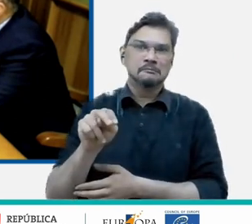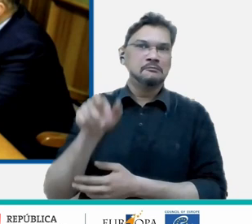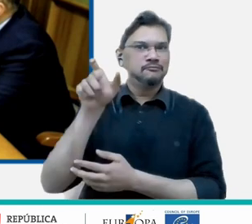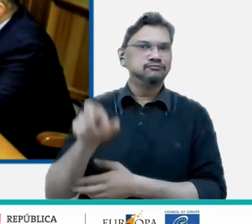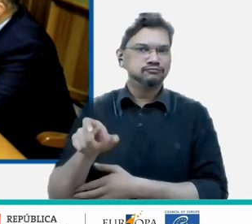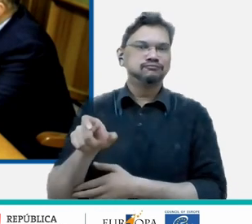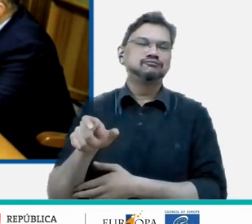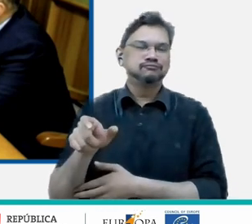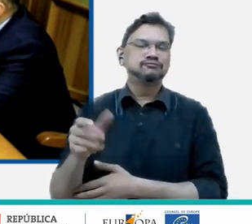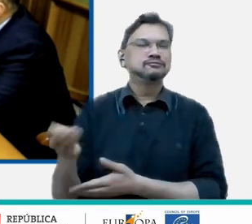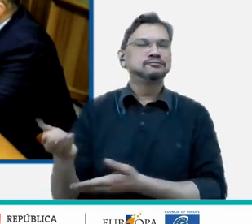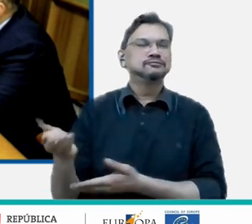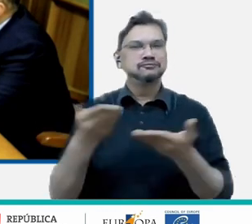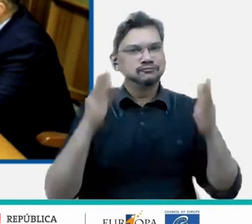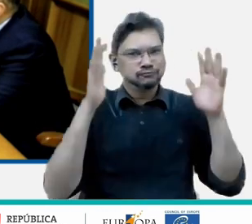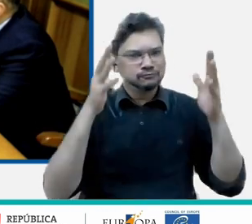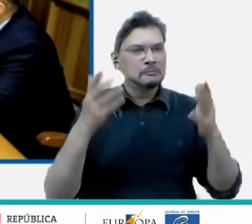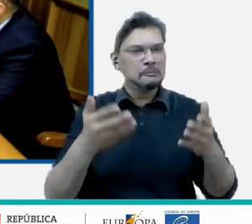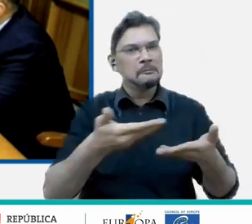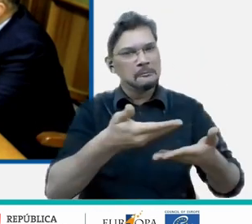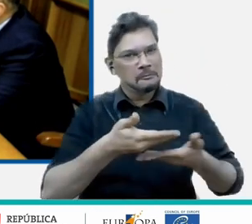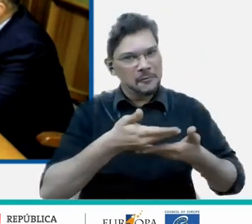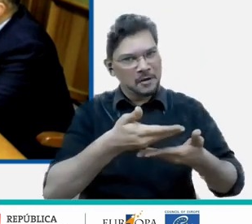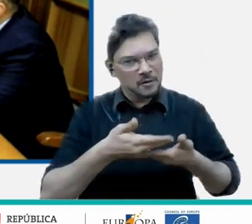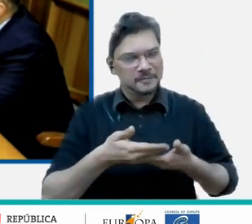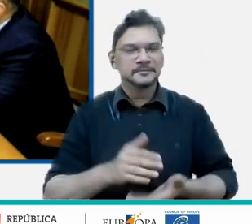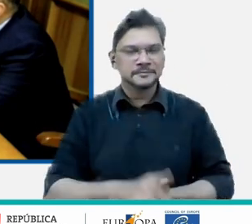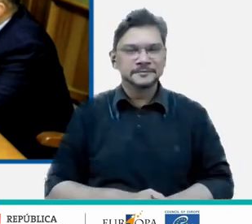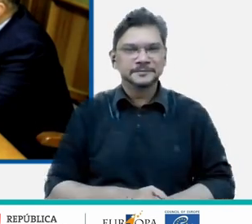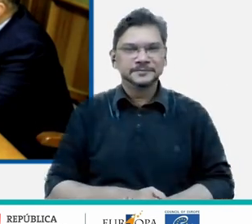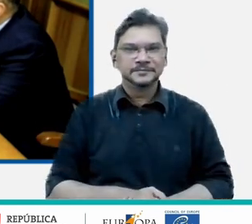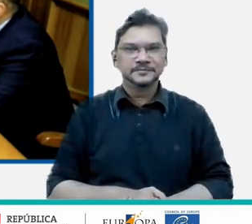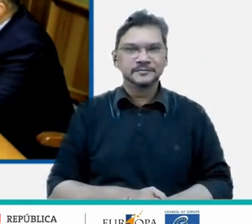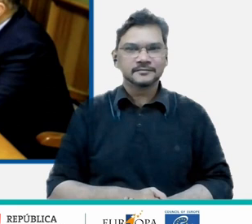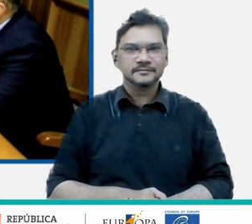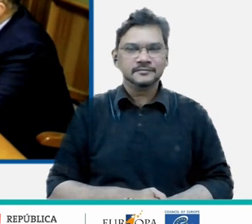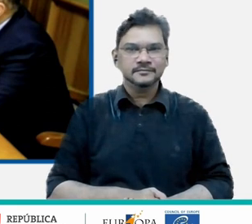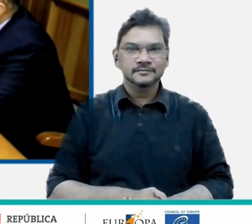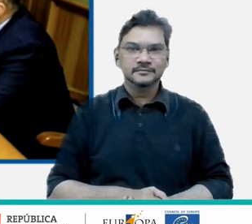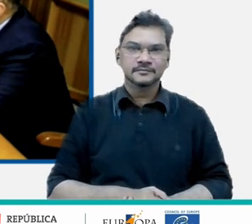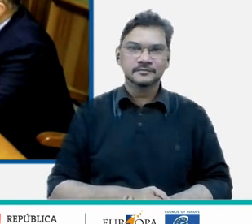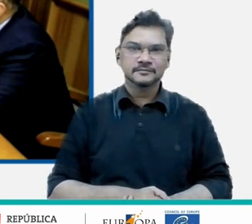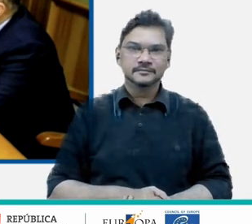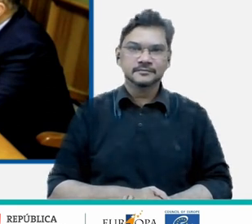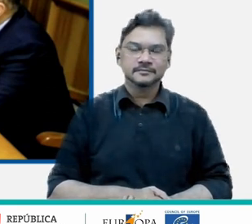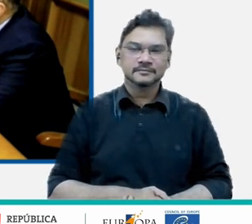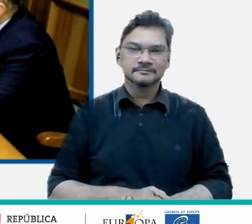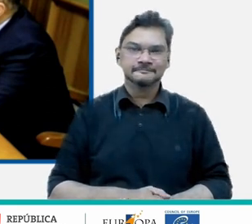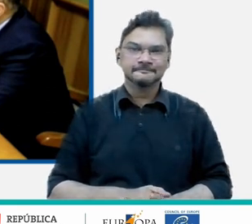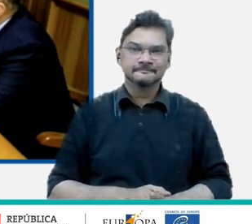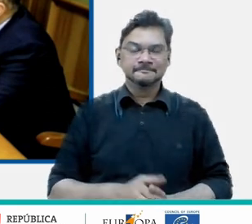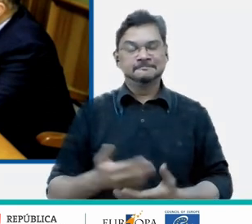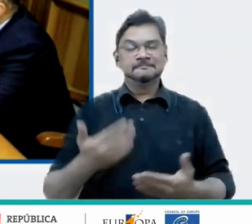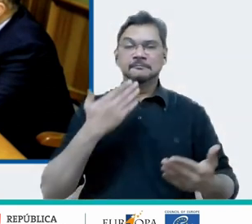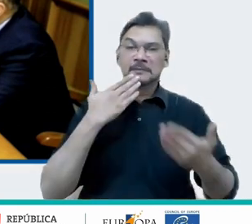города Душанбе хочу выразить признательность Управлению Организации Объединенных Наций по снижению